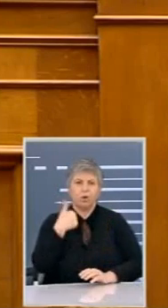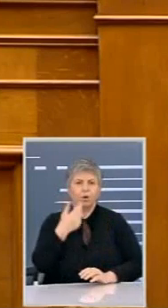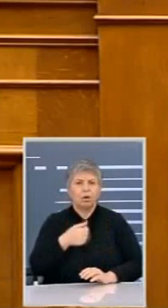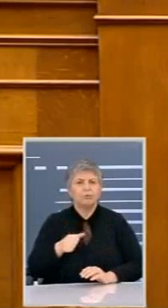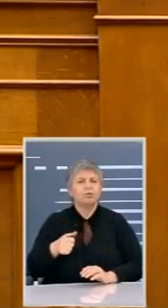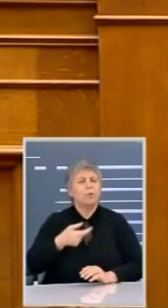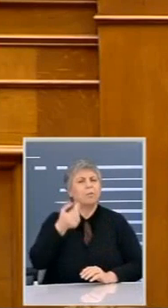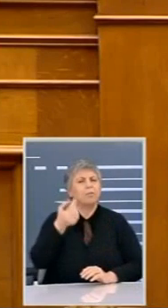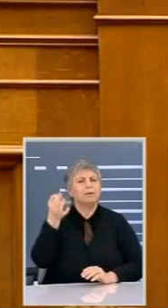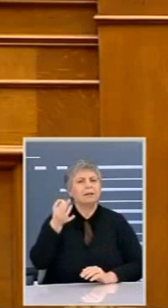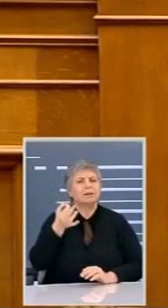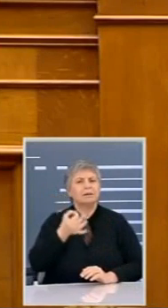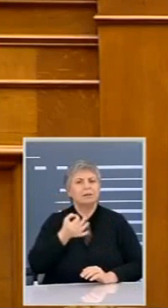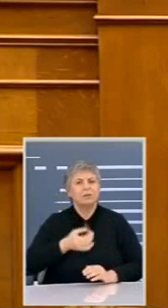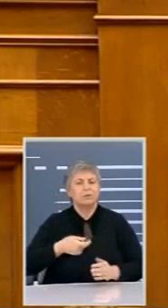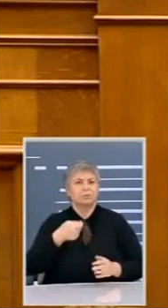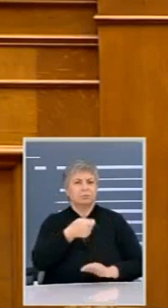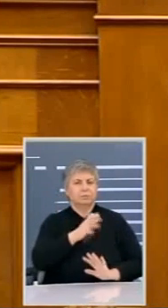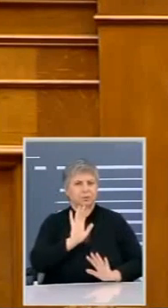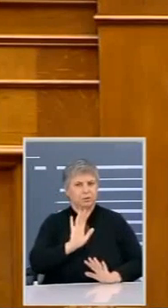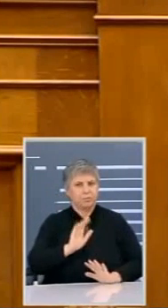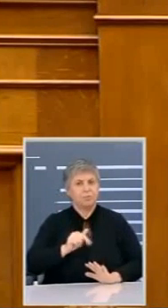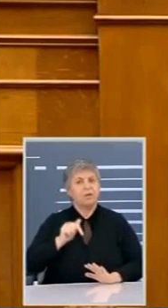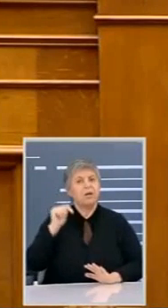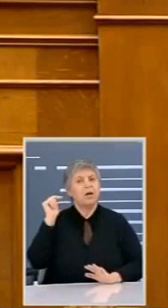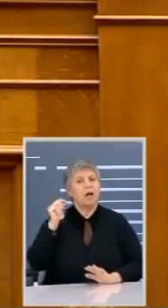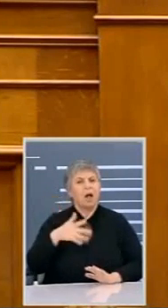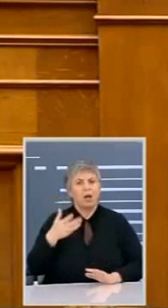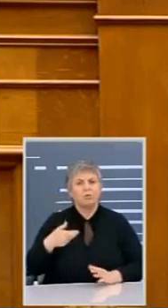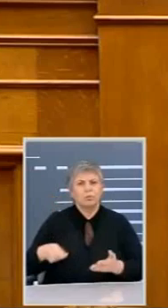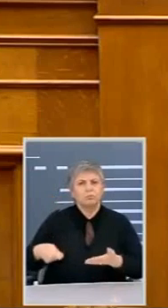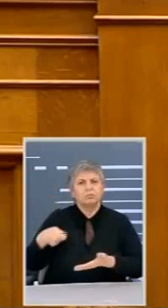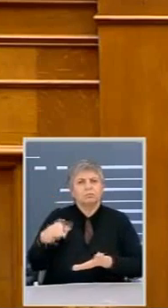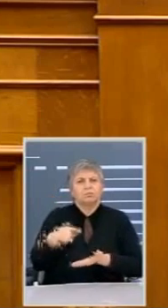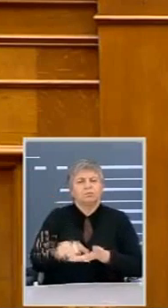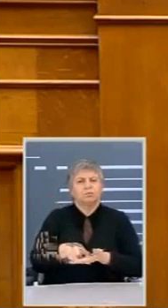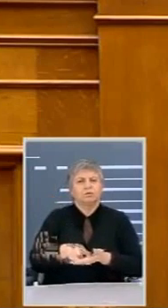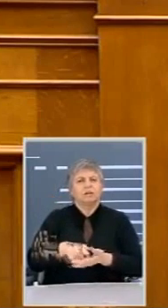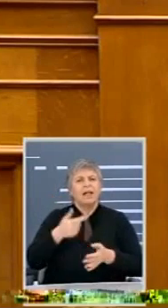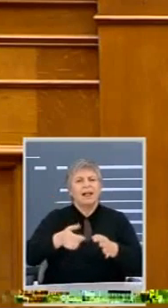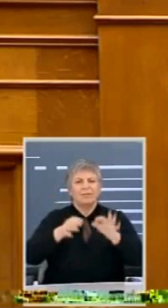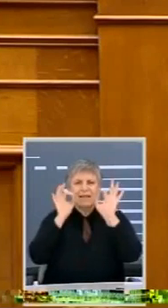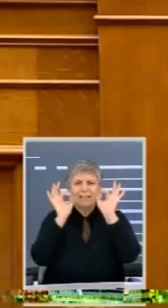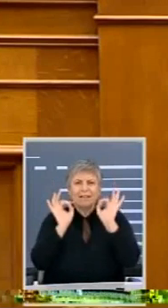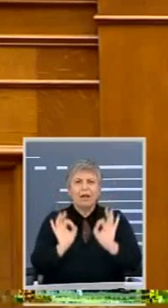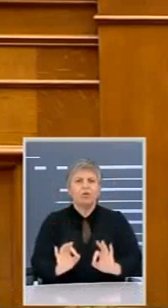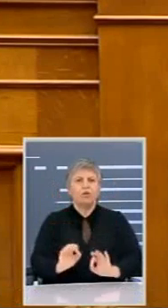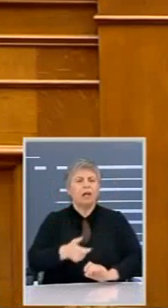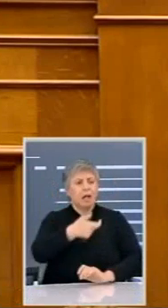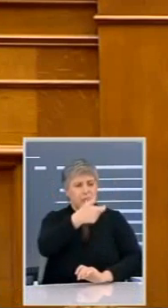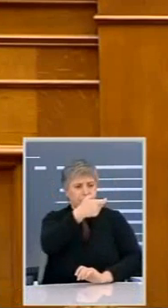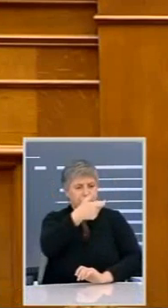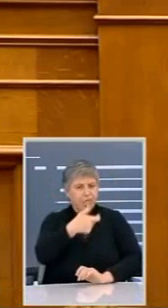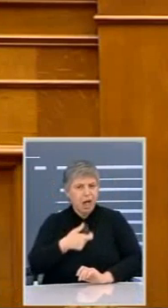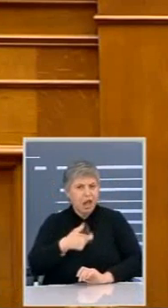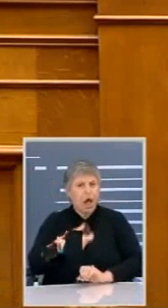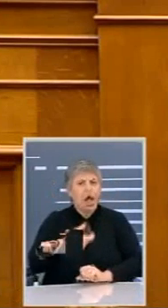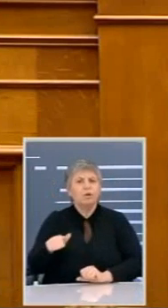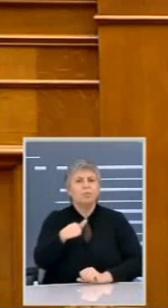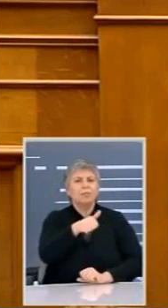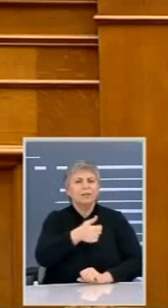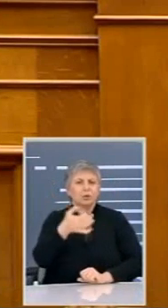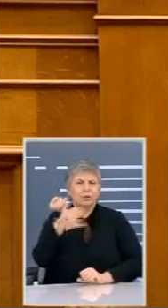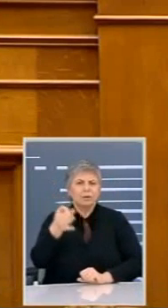της Αυγής και την κυκλοφορία της Αυγής της Κυριακής. Δεν υπάρχει ούτε μία καθυστέρηση στη συγκεκριμένη δανειοδότηση. Και λησμονούν ότι